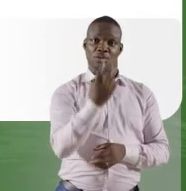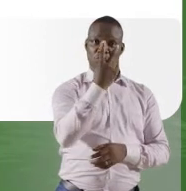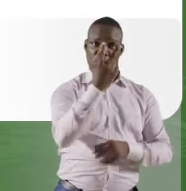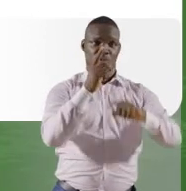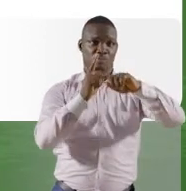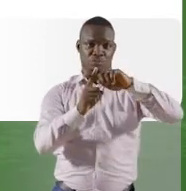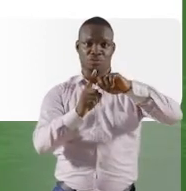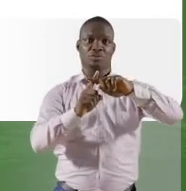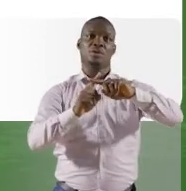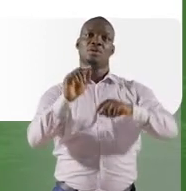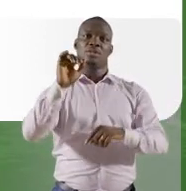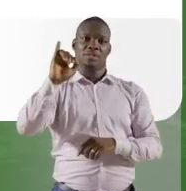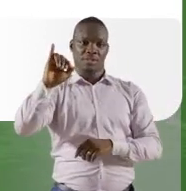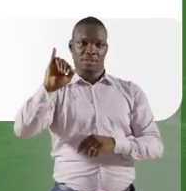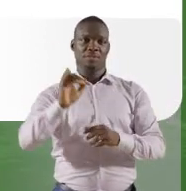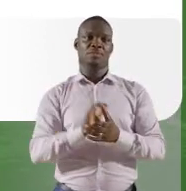2 plus I,